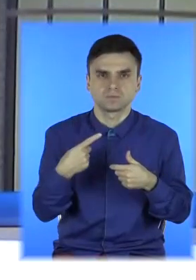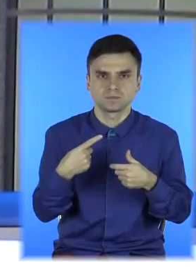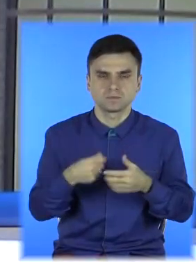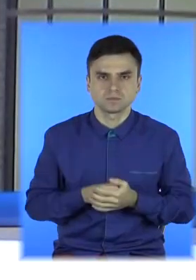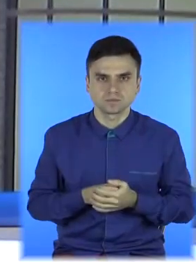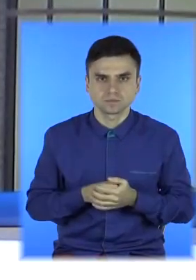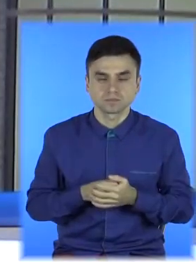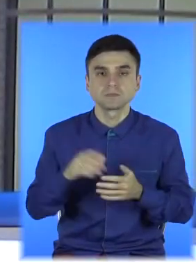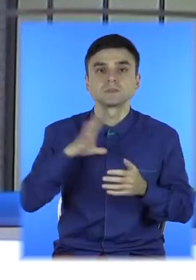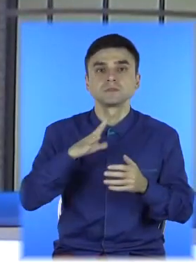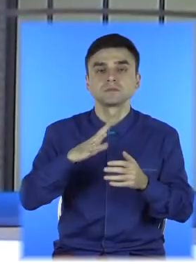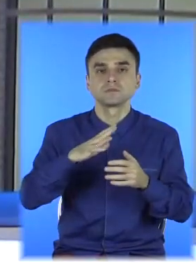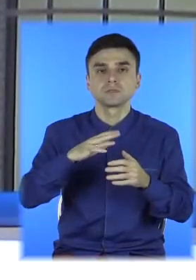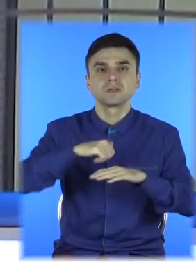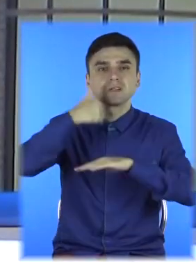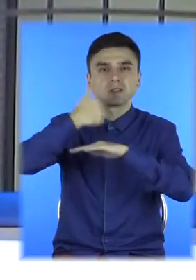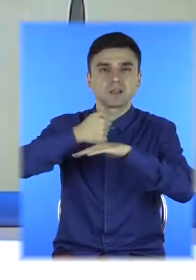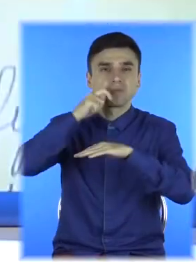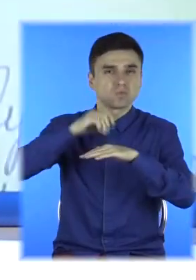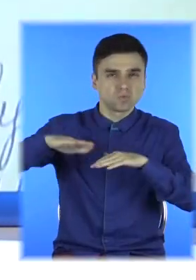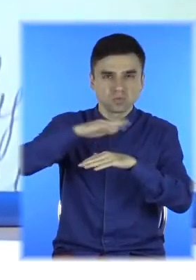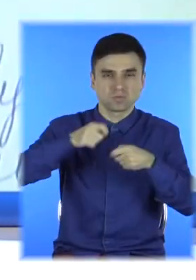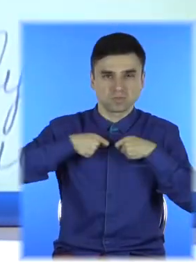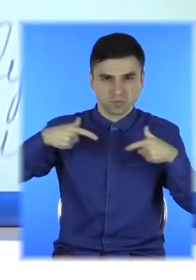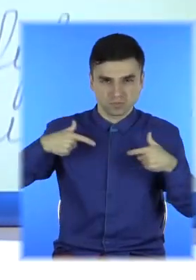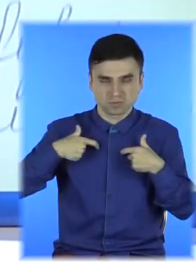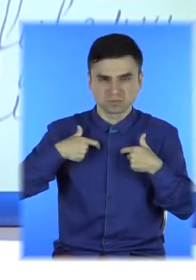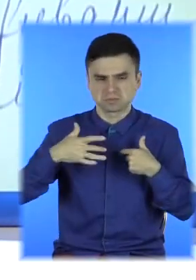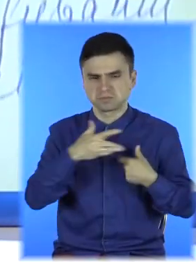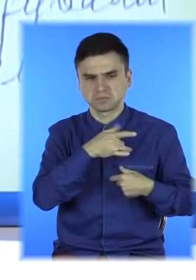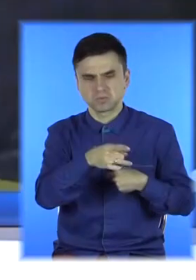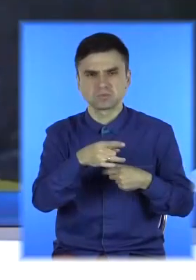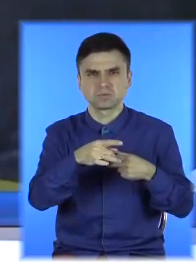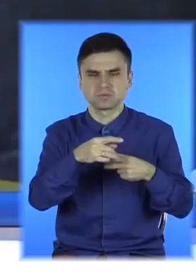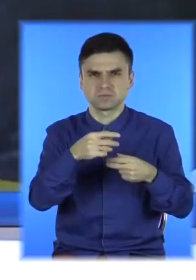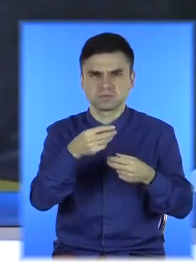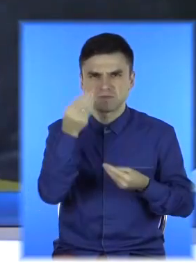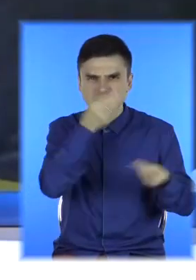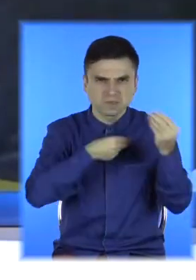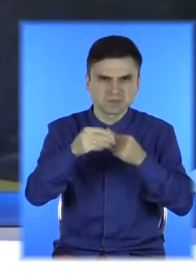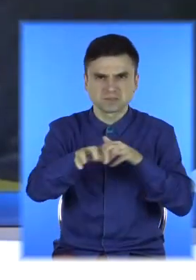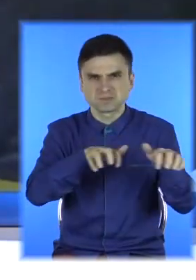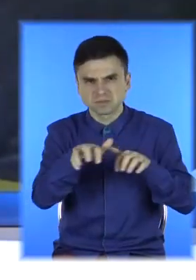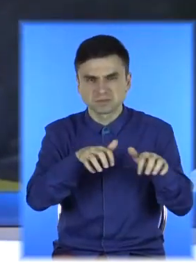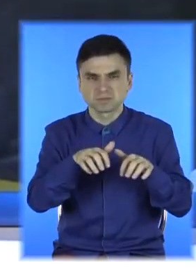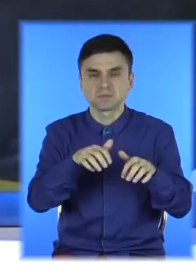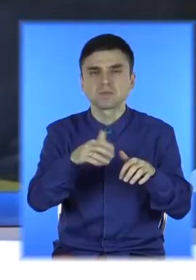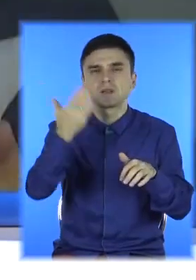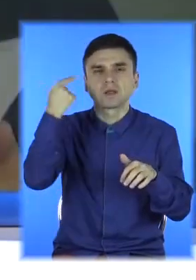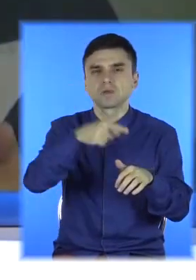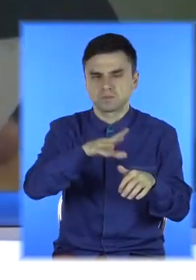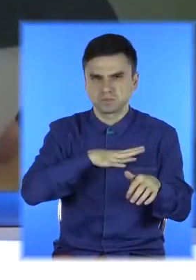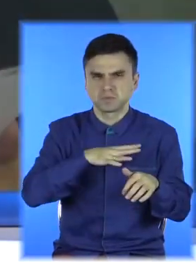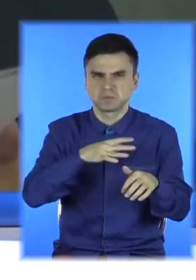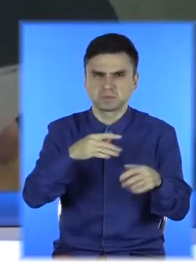житлом обманним шляхом. Також суддя запам'ятався скандальним рішенням, коли відпустив під домашній арешт на час